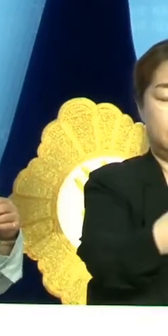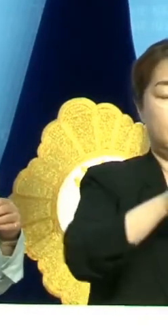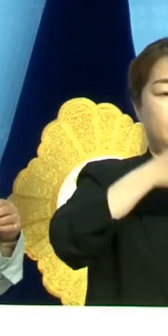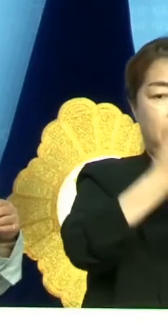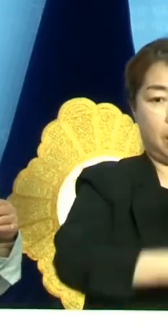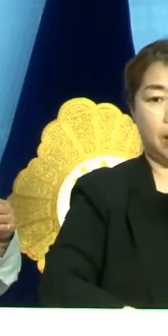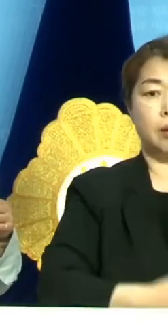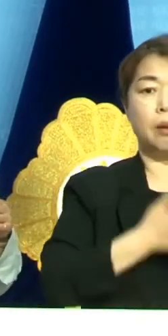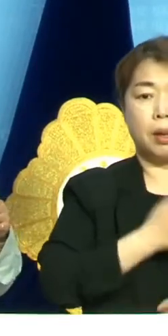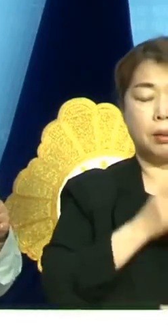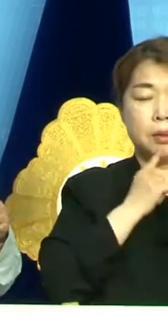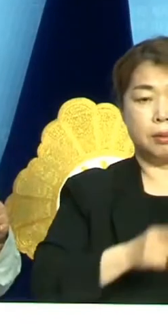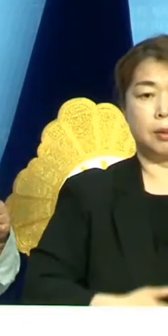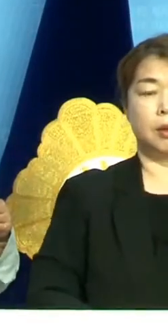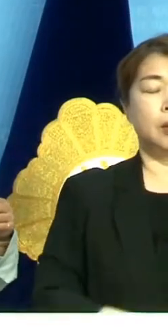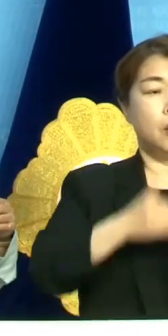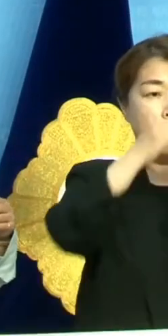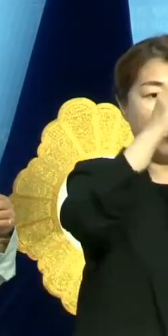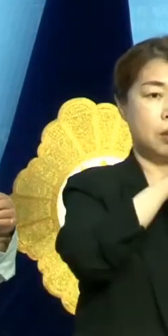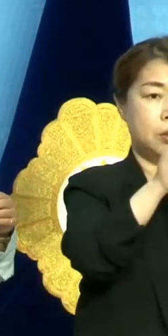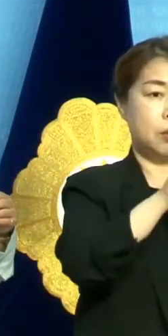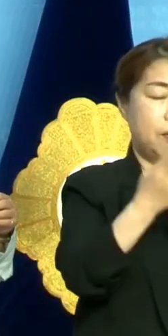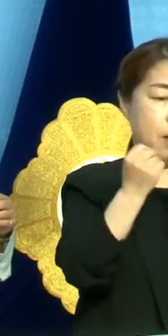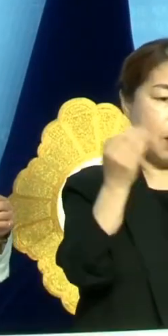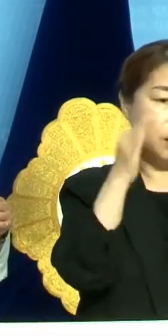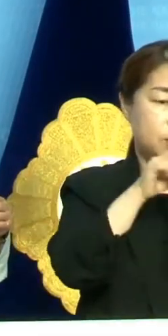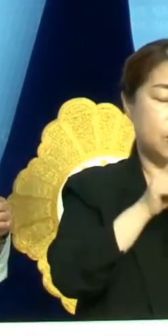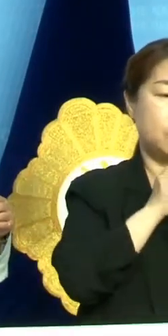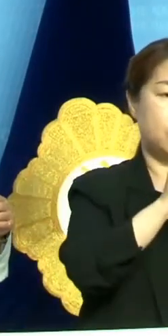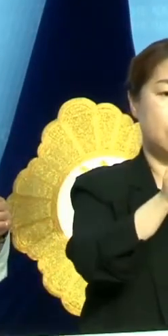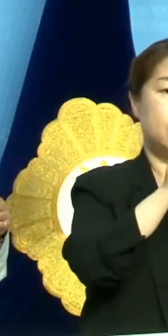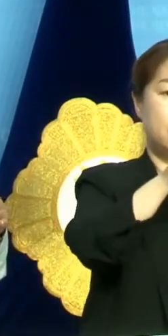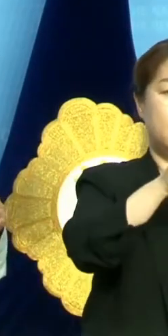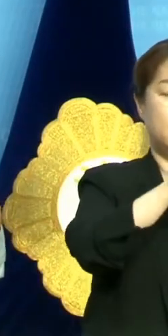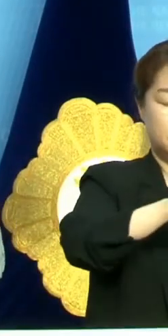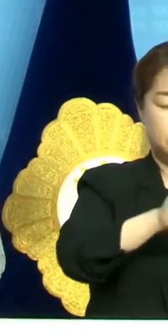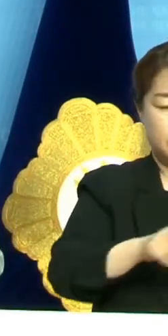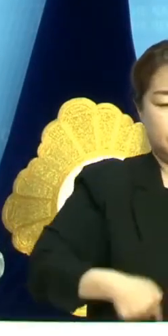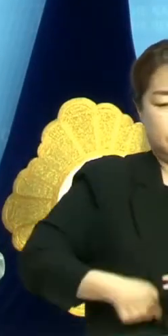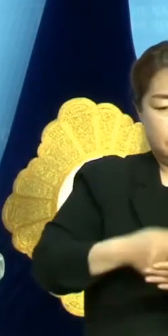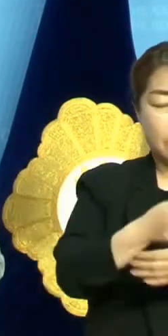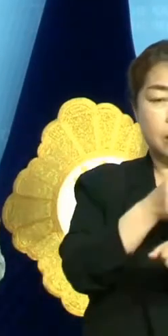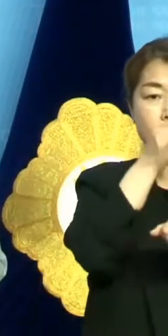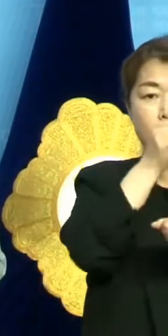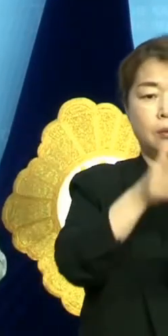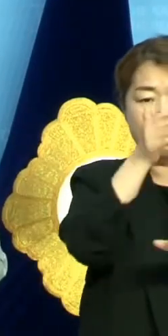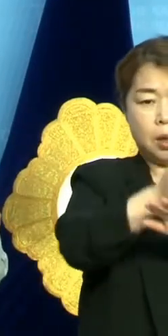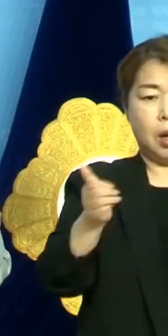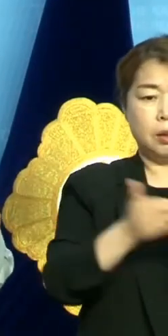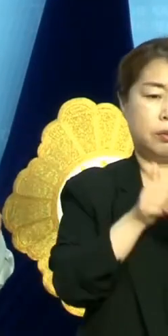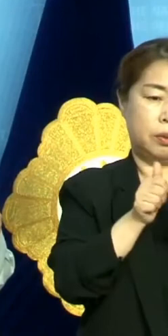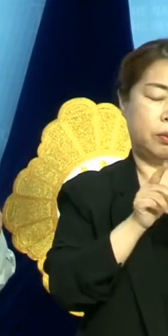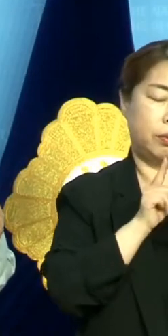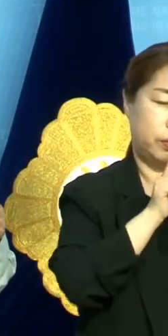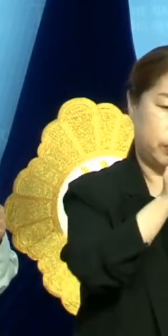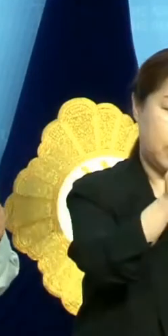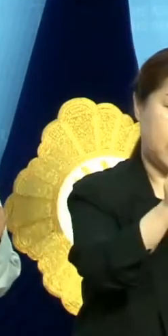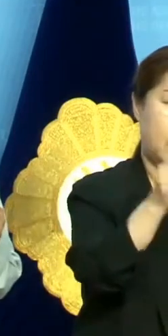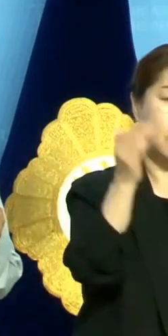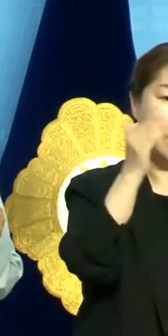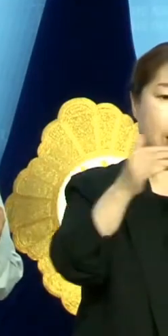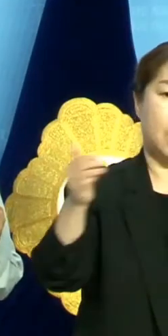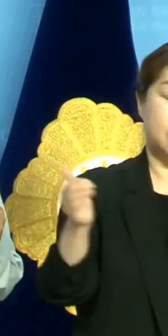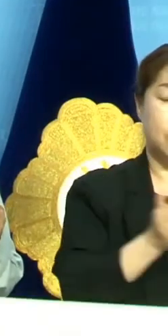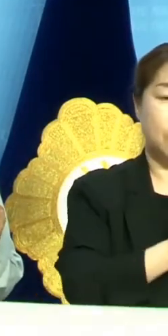소식이었습니다 그 과정에서 많은 학생들이 소송 취하를 결정하게 되었고 소송을 끝까지 진행 하기로 결정한 학생들도